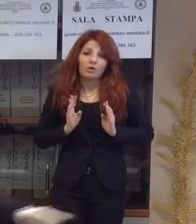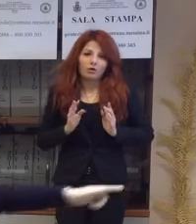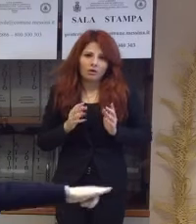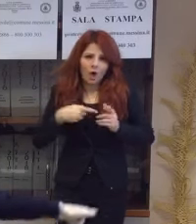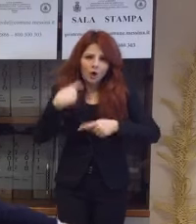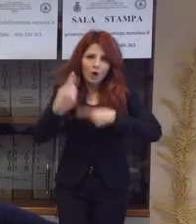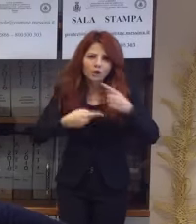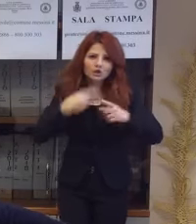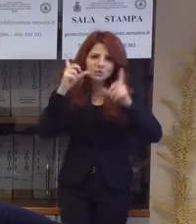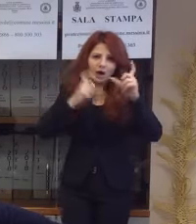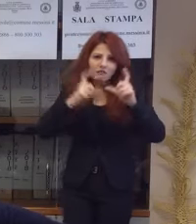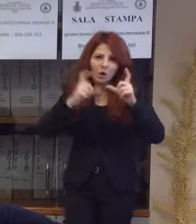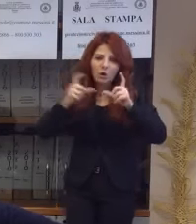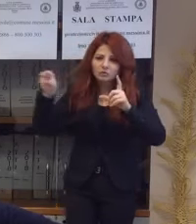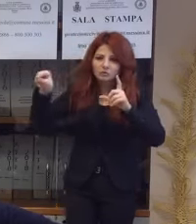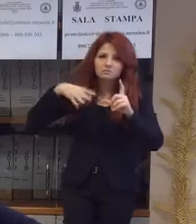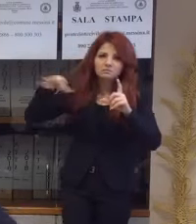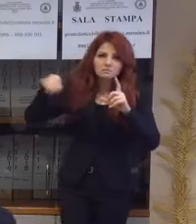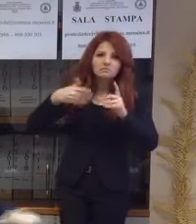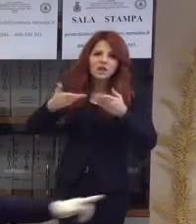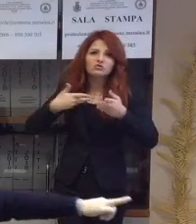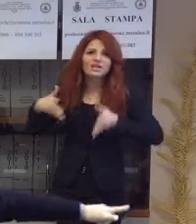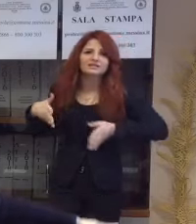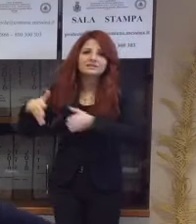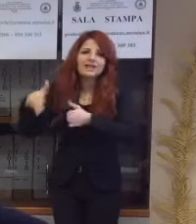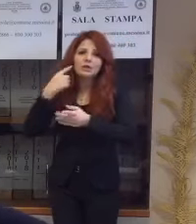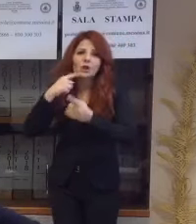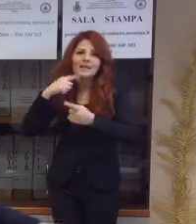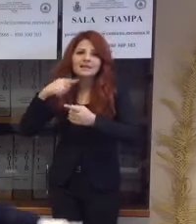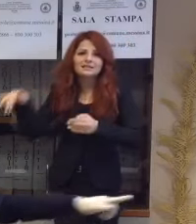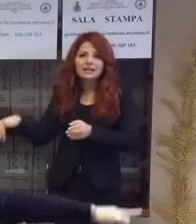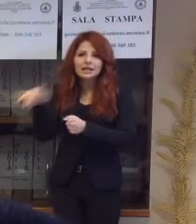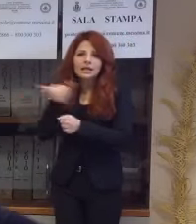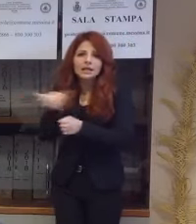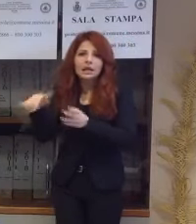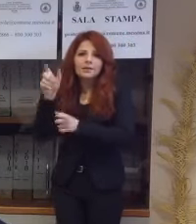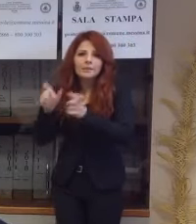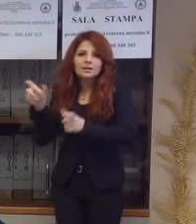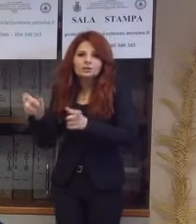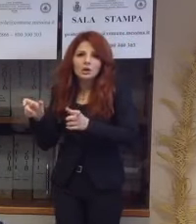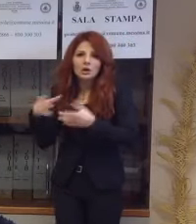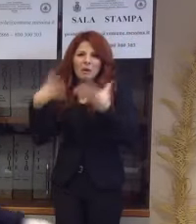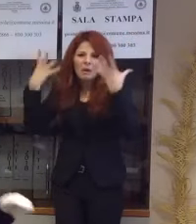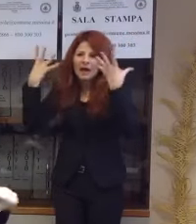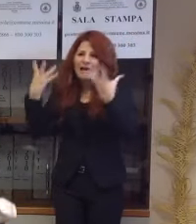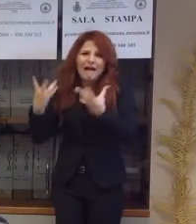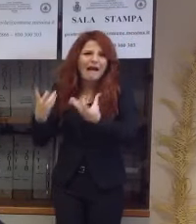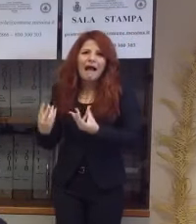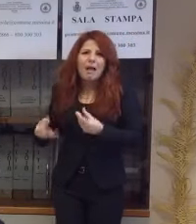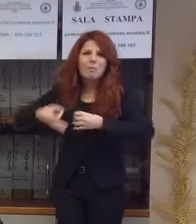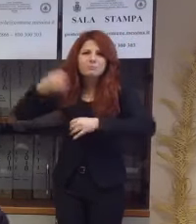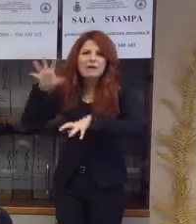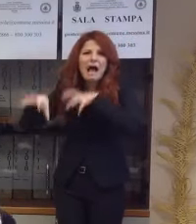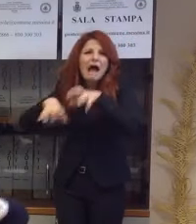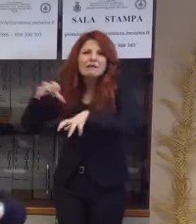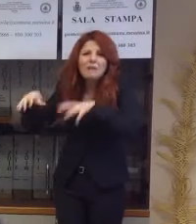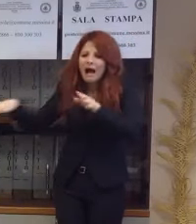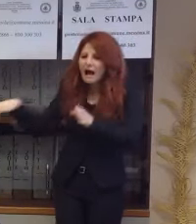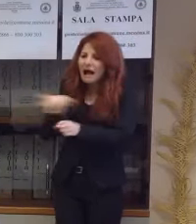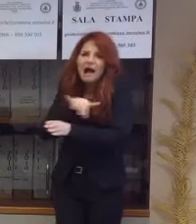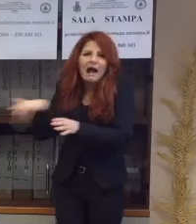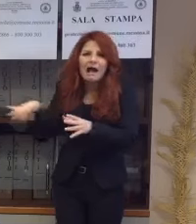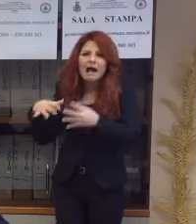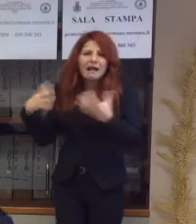foto degli sbarchi sullo stretto di Messina, che viaggiano come gli animali. Questo ve lo voglio dire, perché a me mi